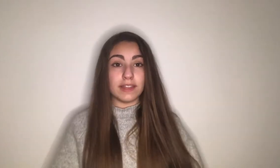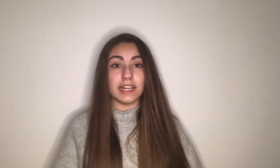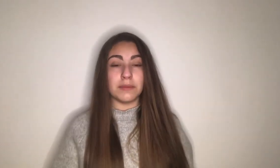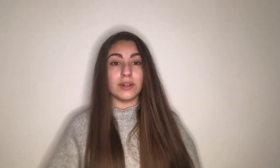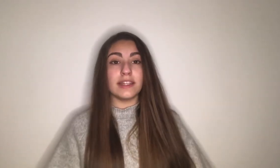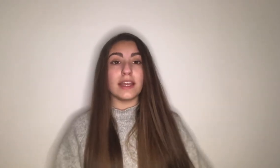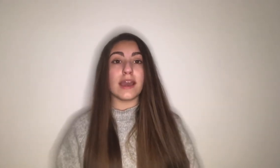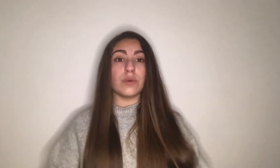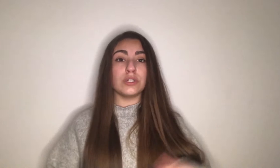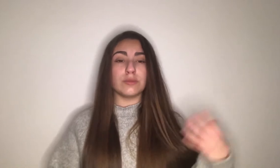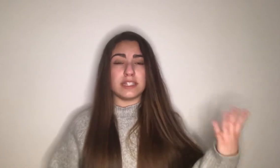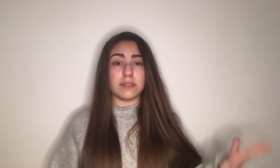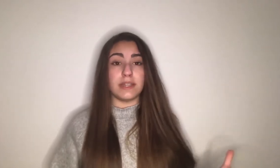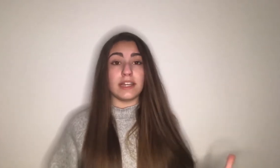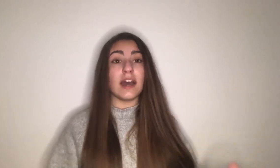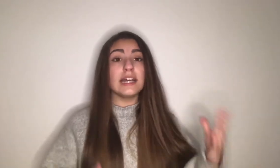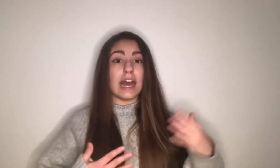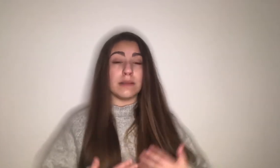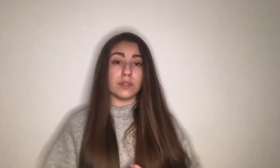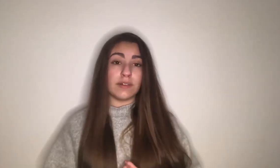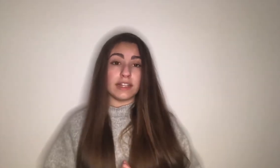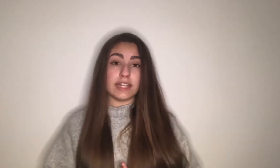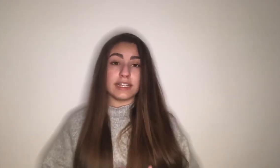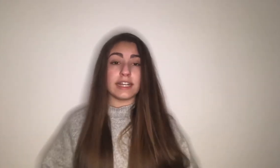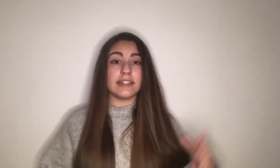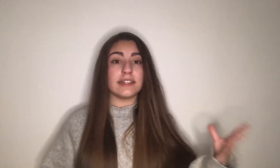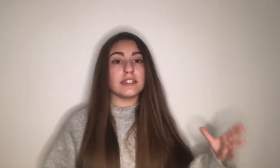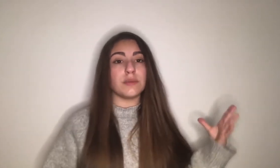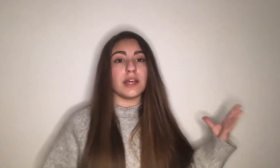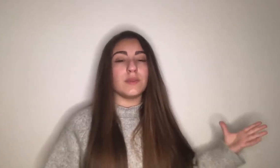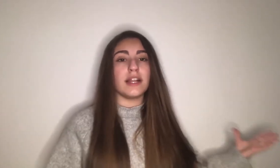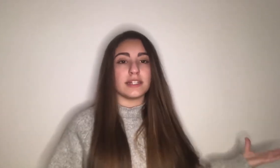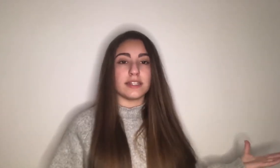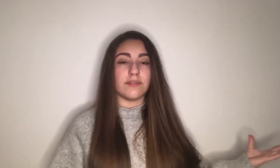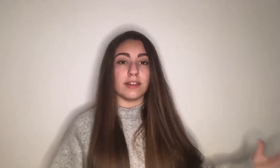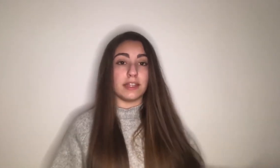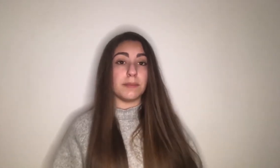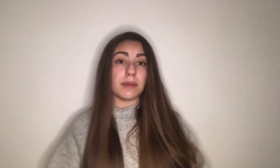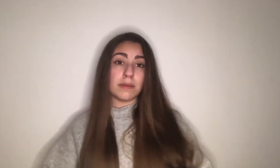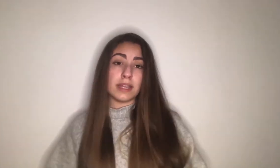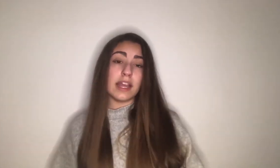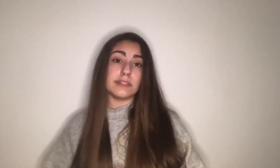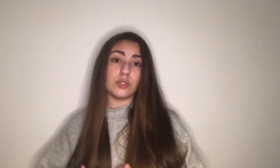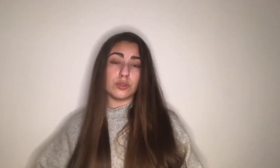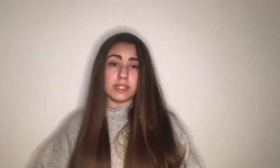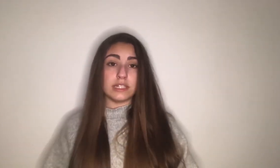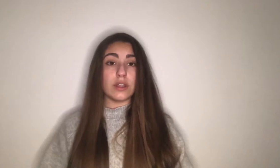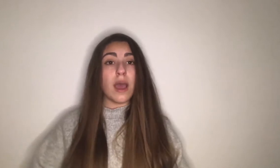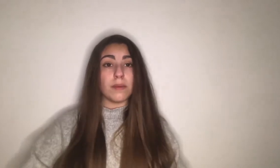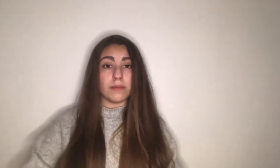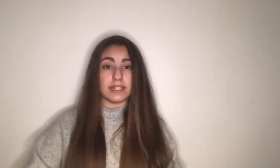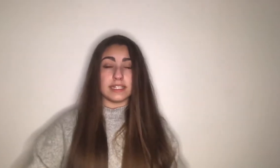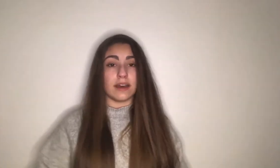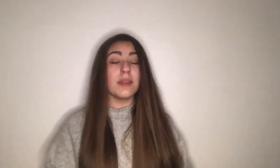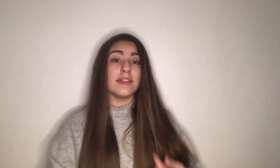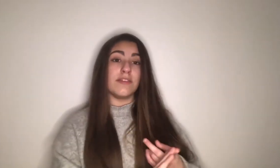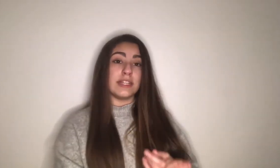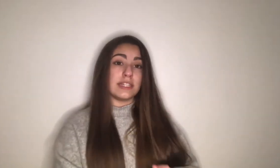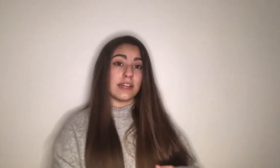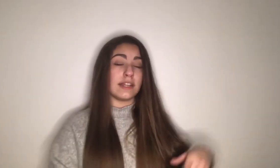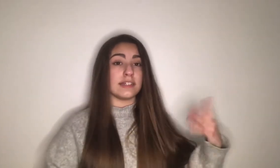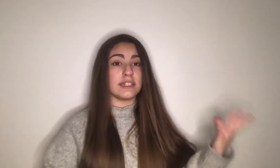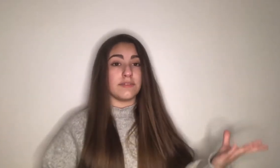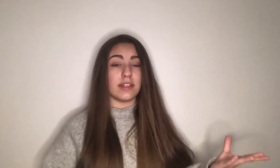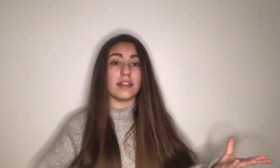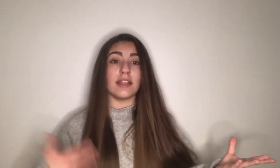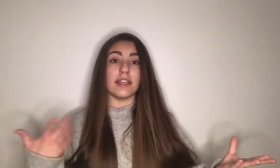Hola, em dic Irene Morente i avui us vaig explicar el meu treball de recerca que tracta sobre la lluita del càncer infantil. Primerament, els meus objectius van estar diferenciar